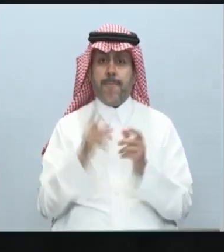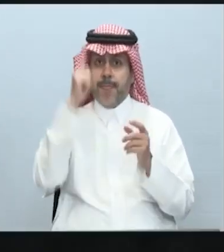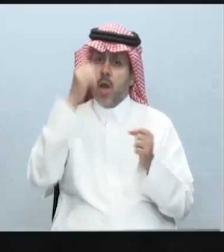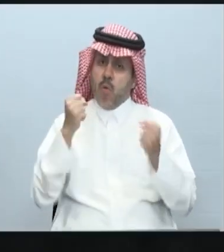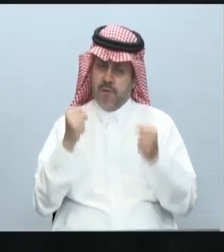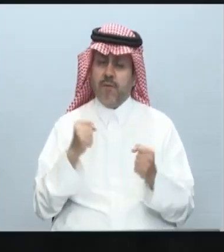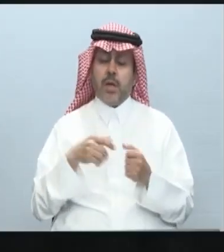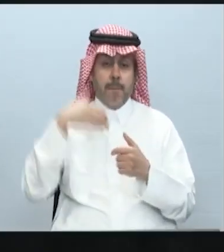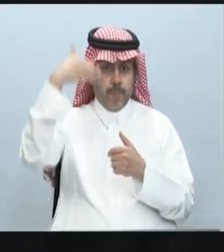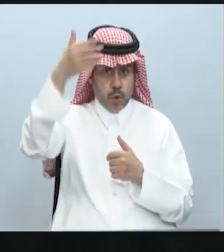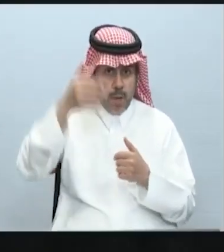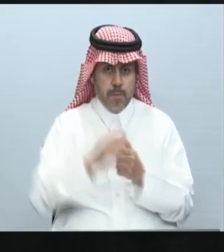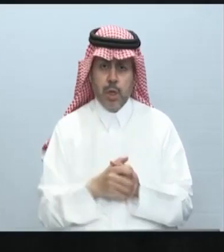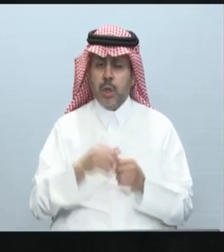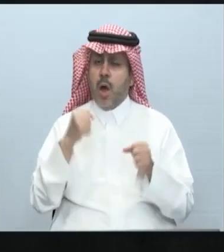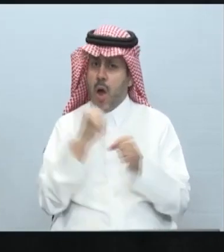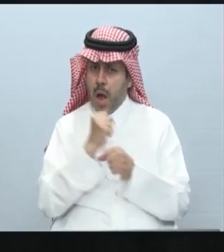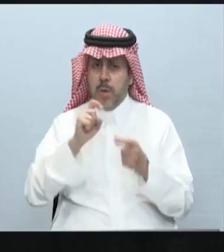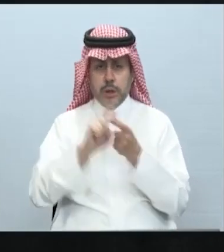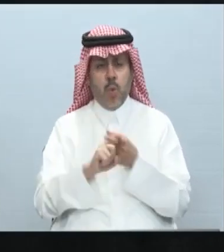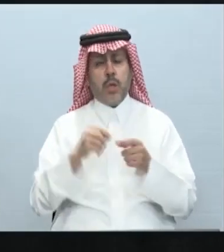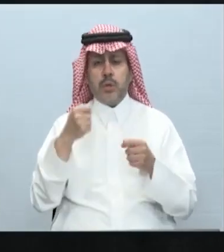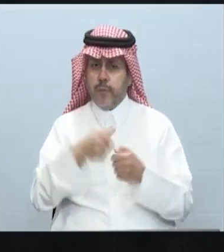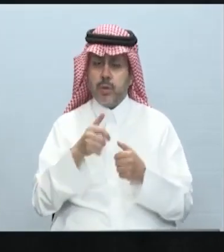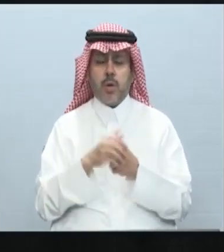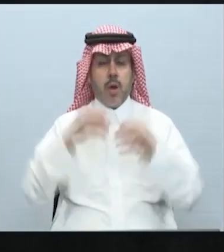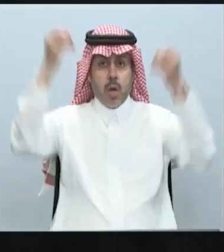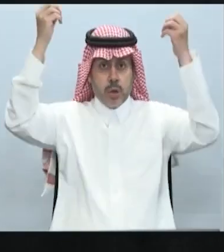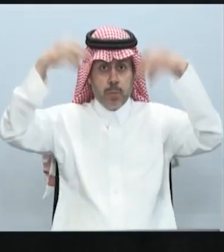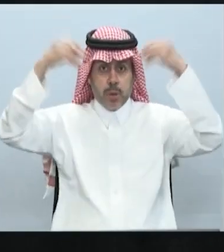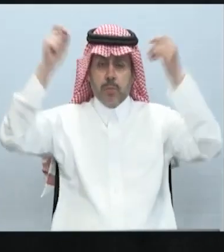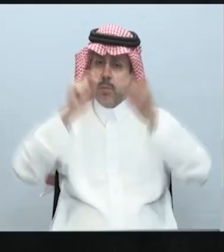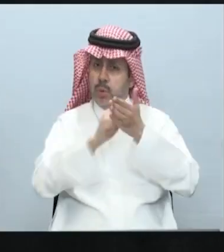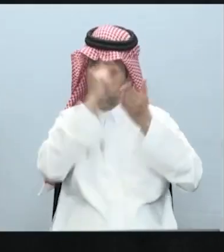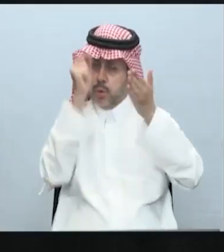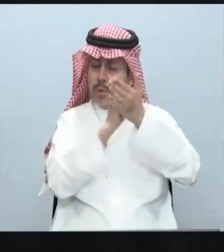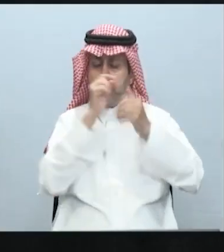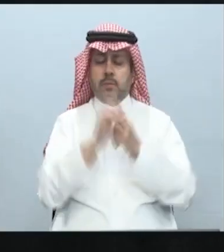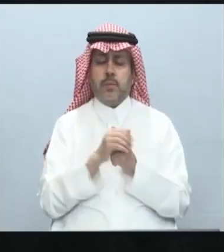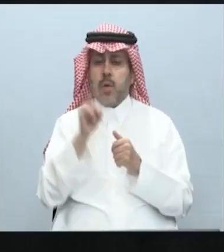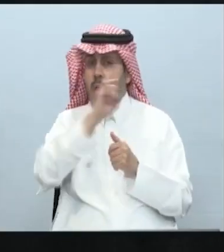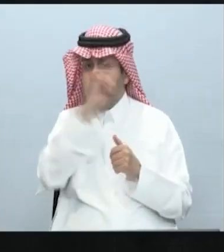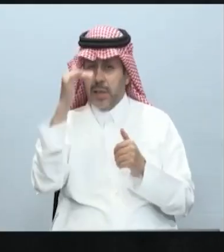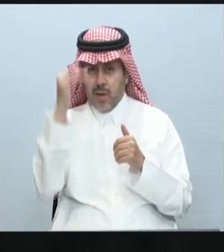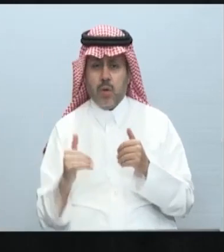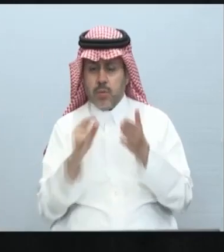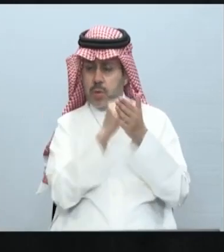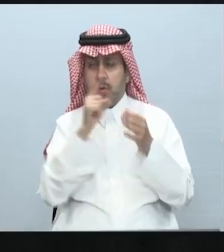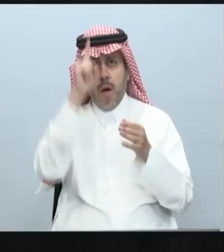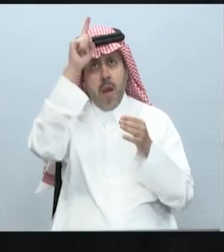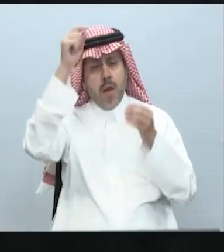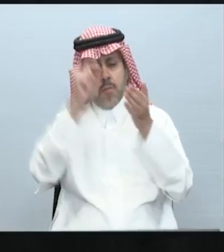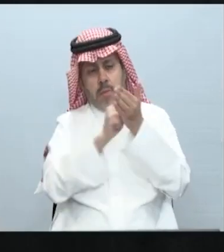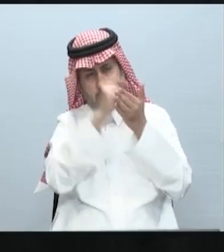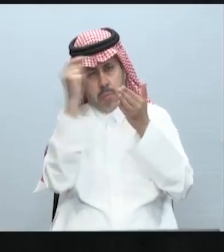مستقبلي فلا اخاف على المستقبل ان الله كتب لي رزقي وكتب لي اجل ولا يمكن ان ينقص مني شيء هذا